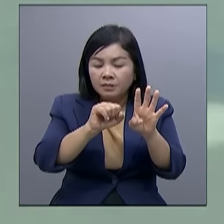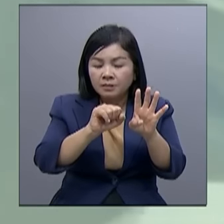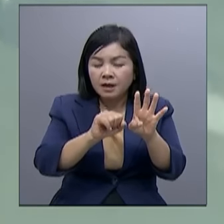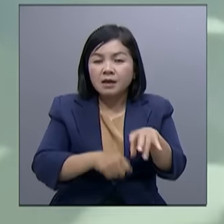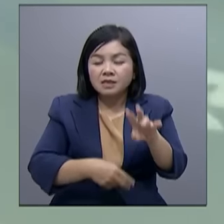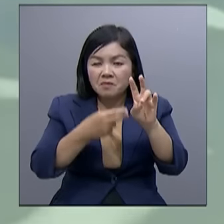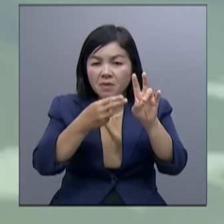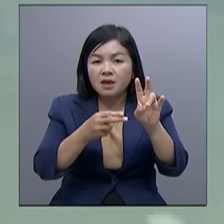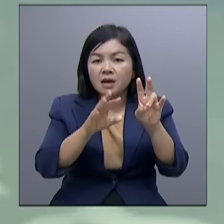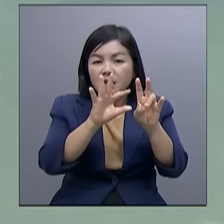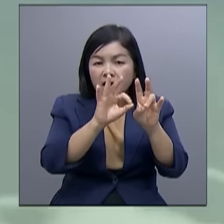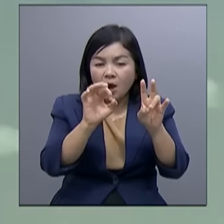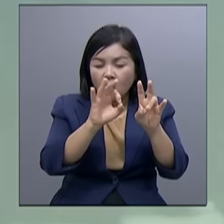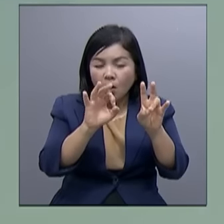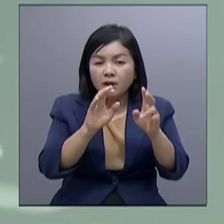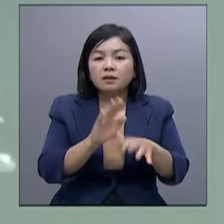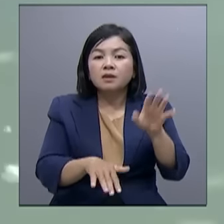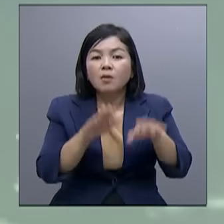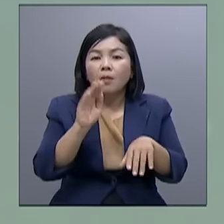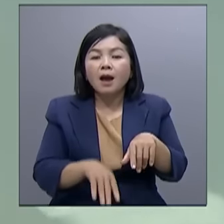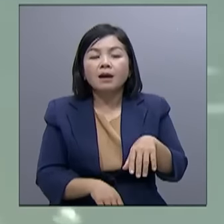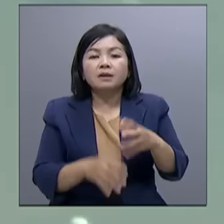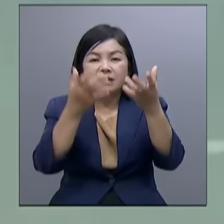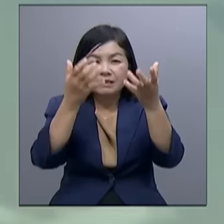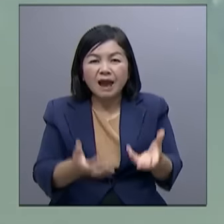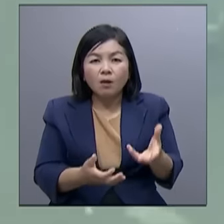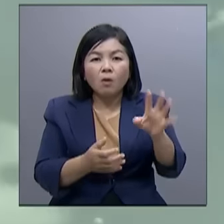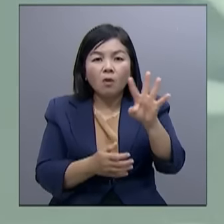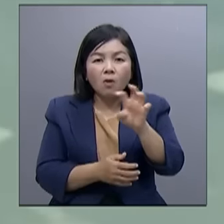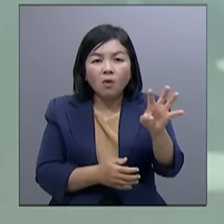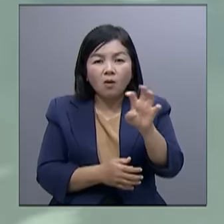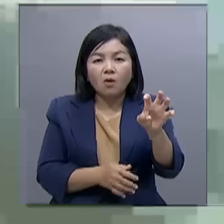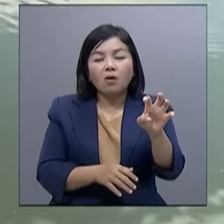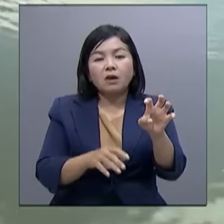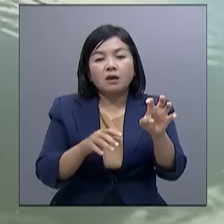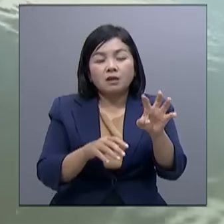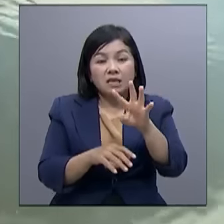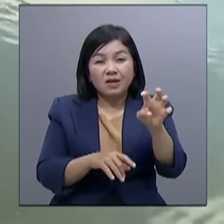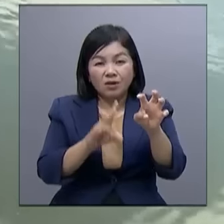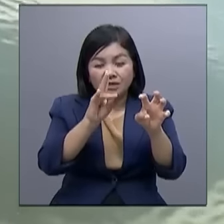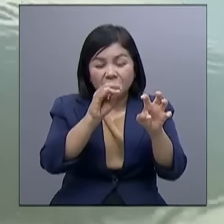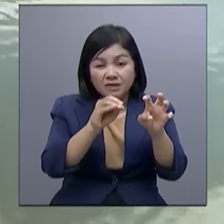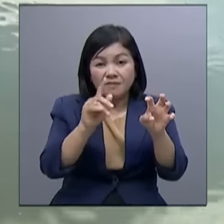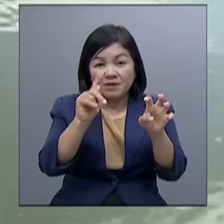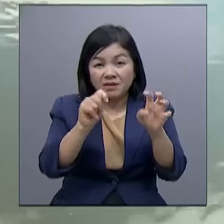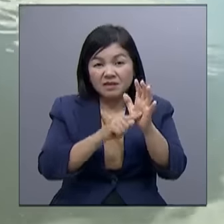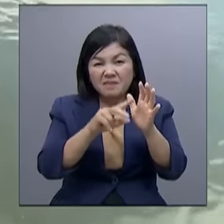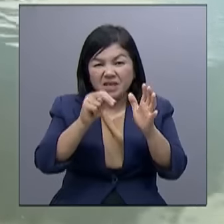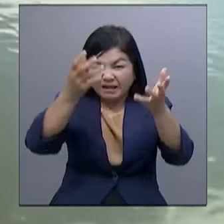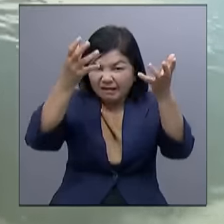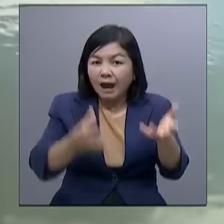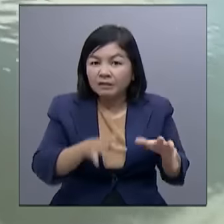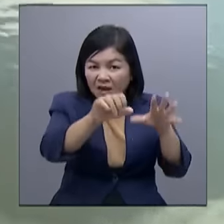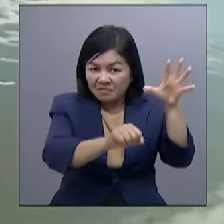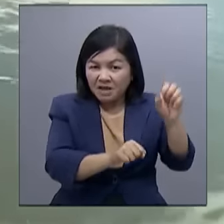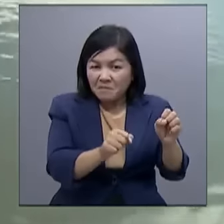470,929 กิโลกรัมนะครับหรือ470ตันครับซึ่งถือว่าเป็นอันดับ1ของประเทศเลยนะครับในการจำกัดปลาหมอคางดำครับ